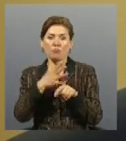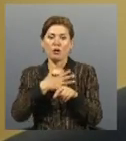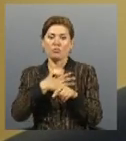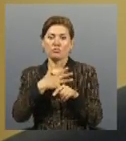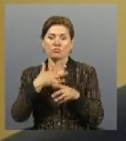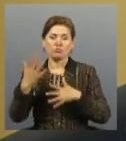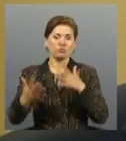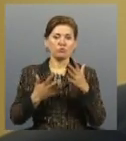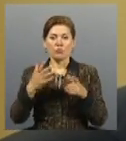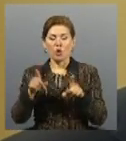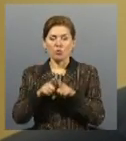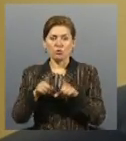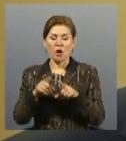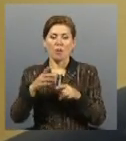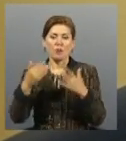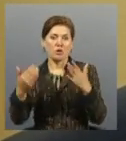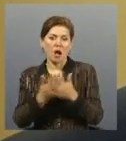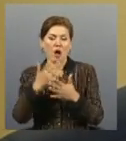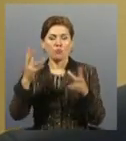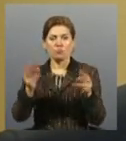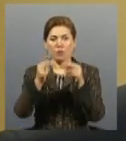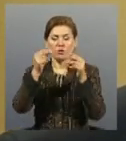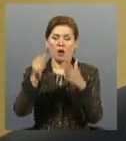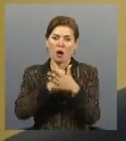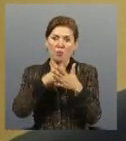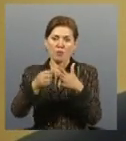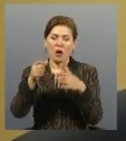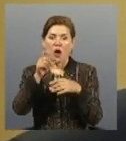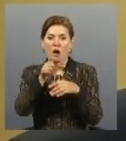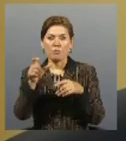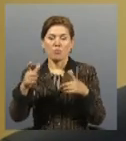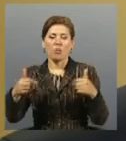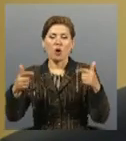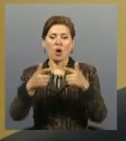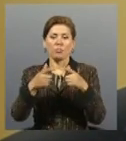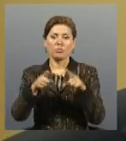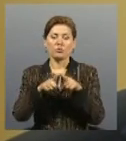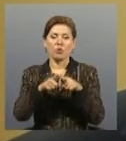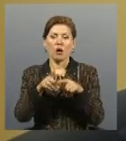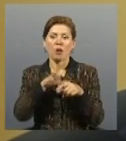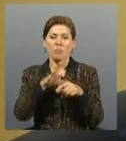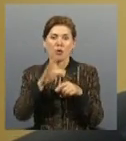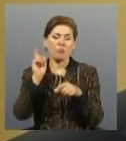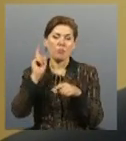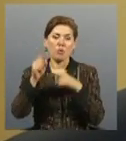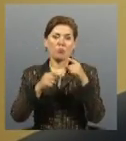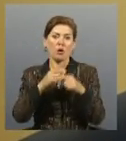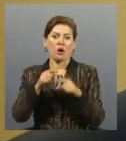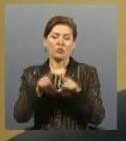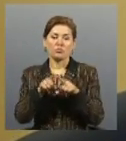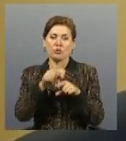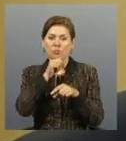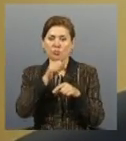стимул ретінде жаңа табыстарға кісілерді ұйымдастырып, бағанағы ата-бабаларымыздың сөзін